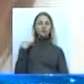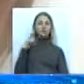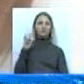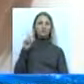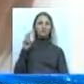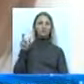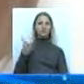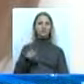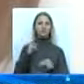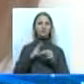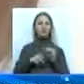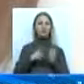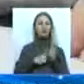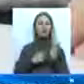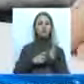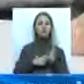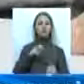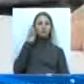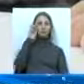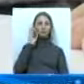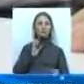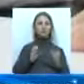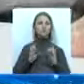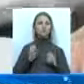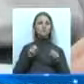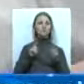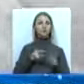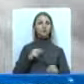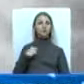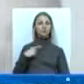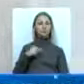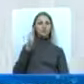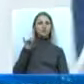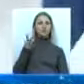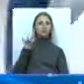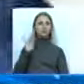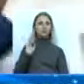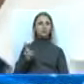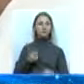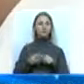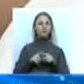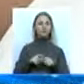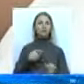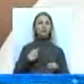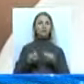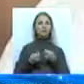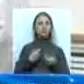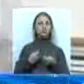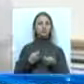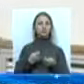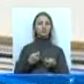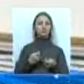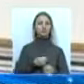университетін бітірген. Мамандығы химик-биолог. 2007 жылы Степногорск қаласындағы ұлттық биотехникалар орталығына басшы болып тағайындалды. Содан